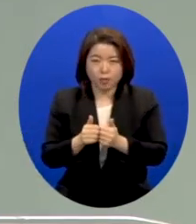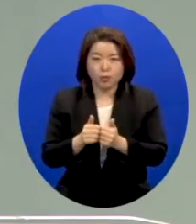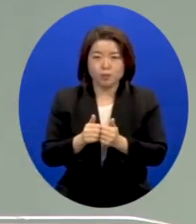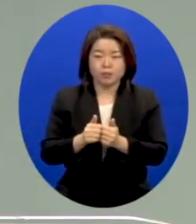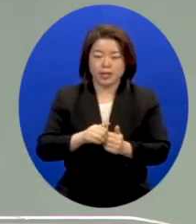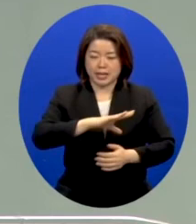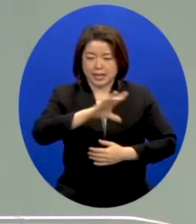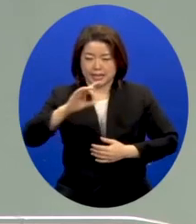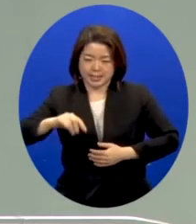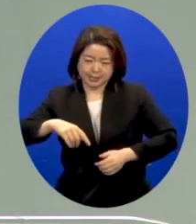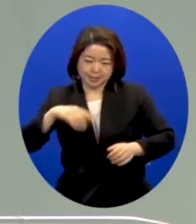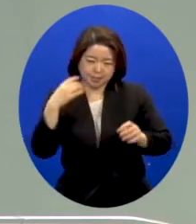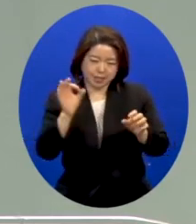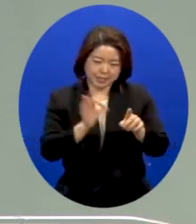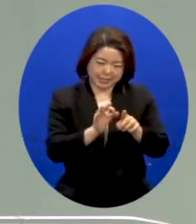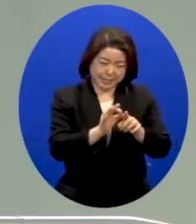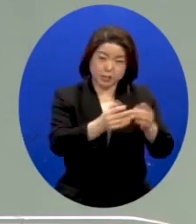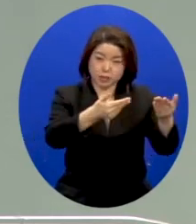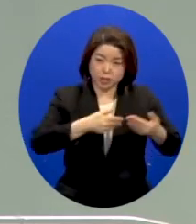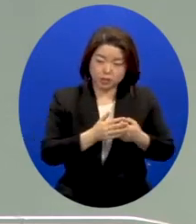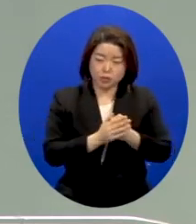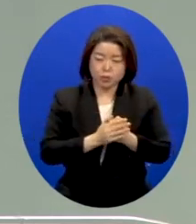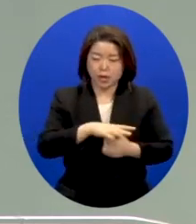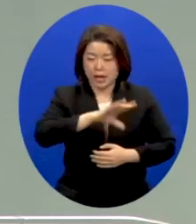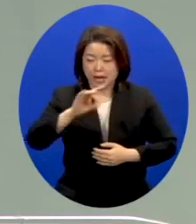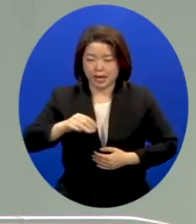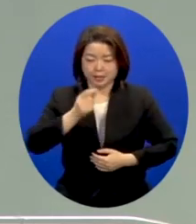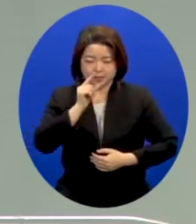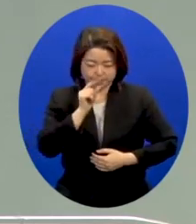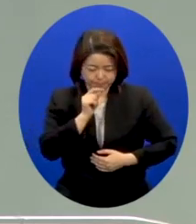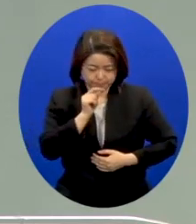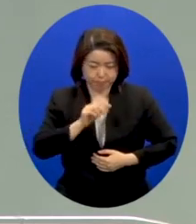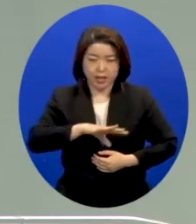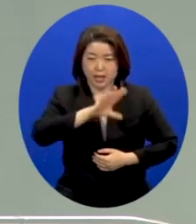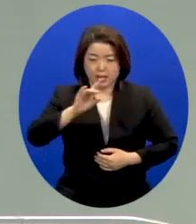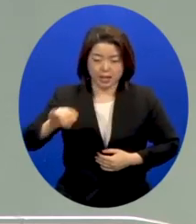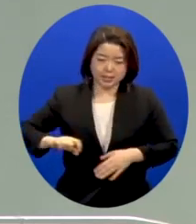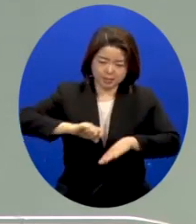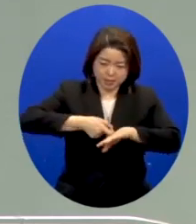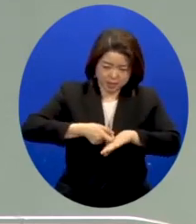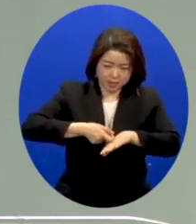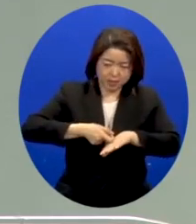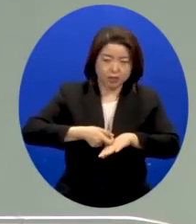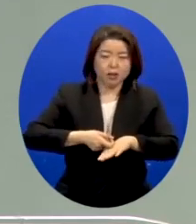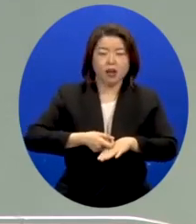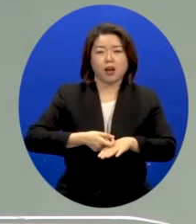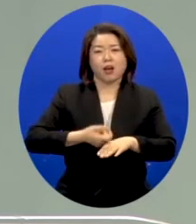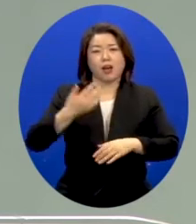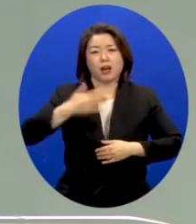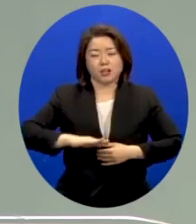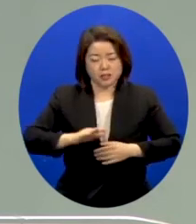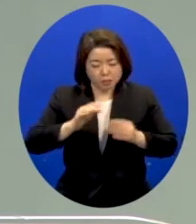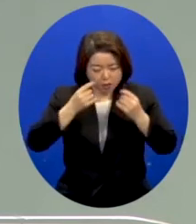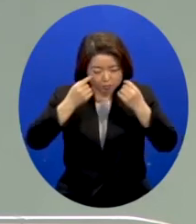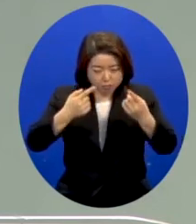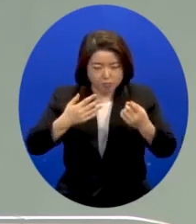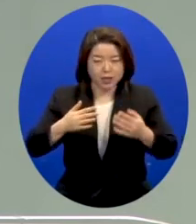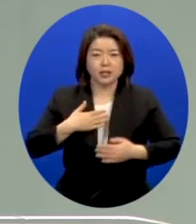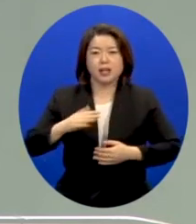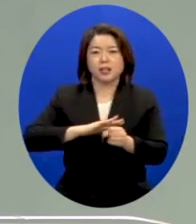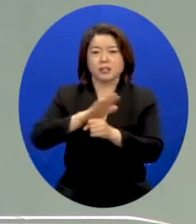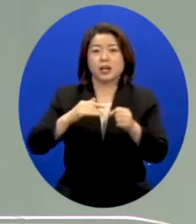잔소리도 해 주시고 때로는 침묵으로 때로는 징계로 그러나 분명히 사랑하고 계심을 알게